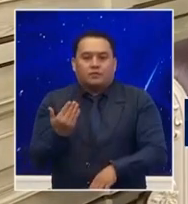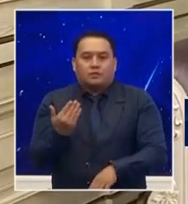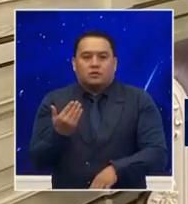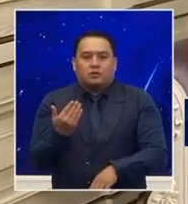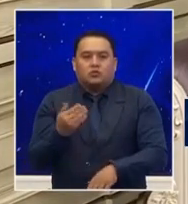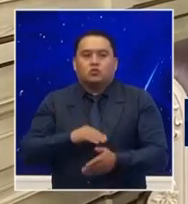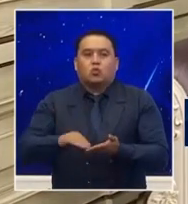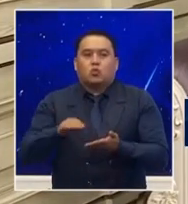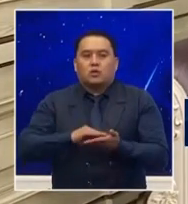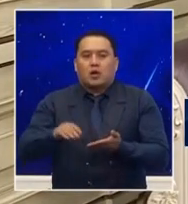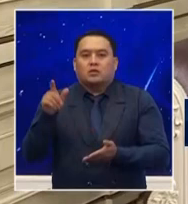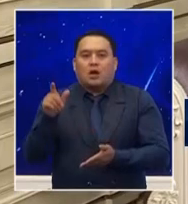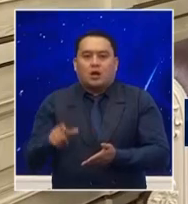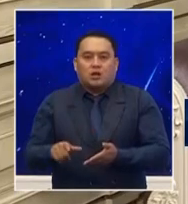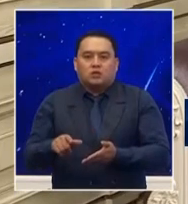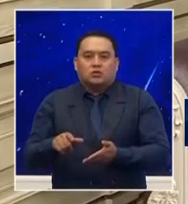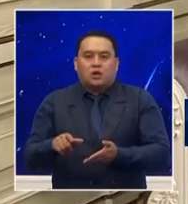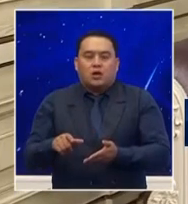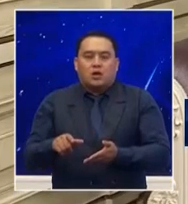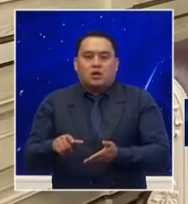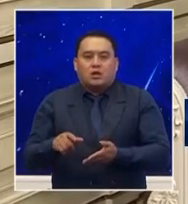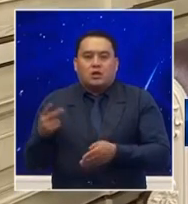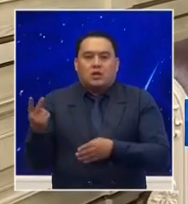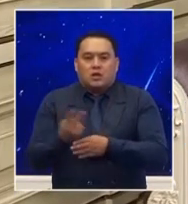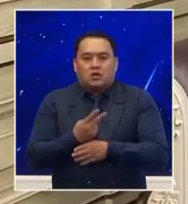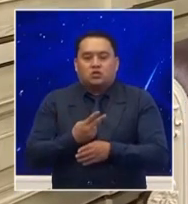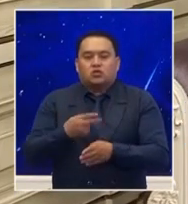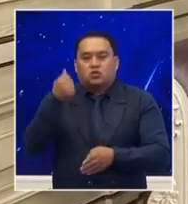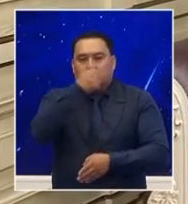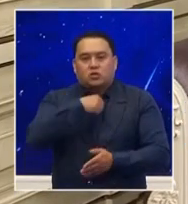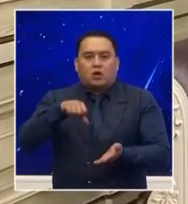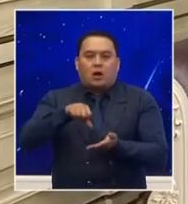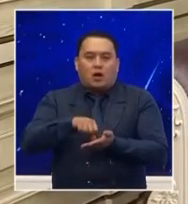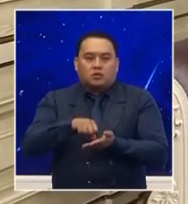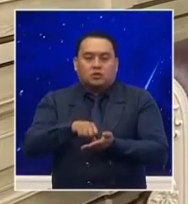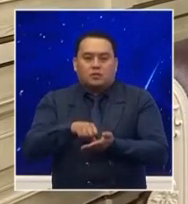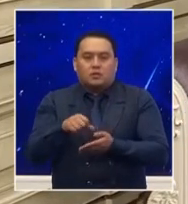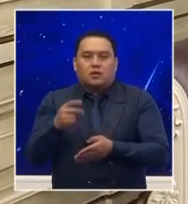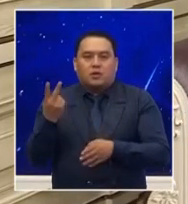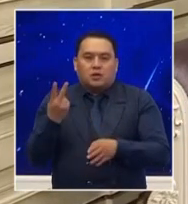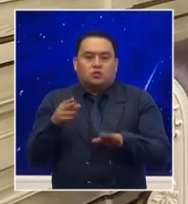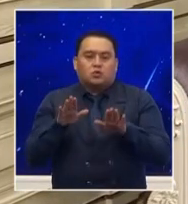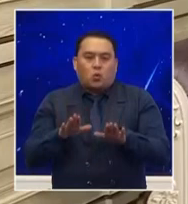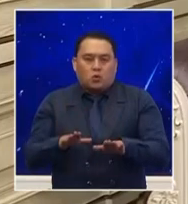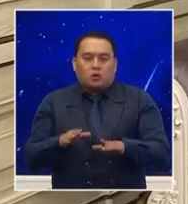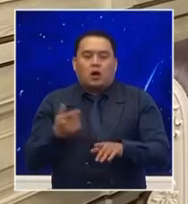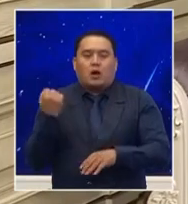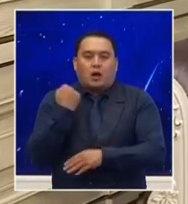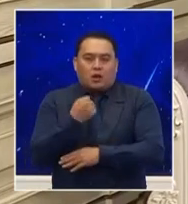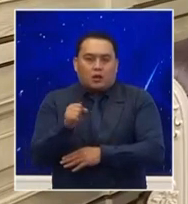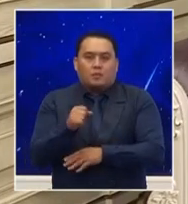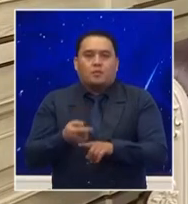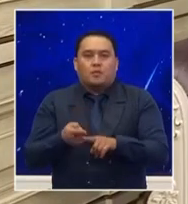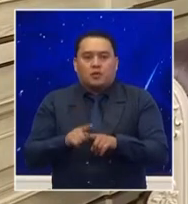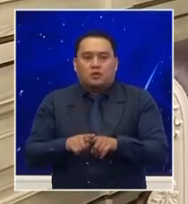Баталовтың журналистер арасындағы жүлдесіне екінші жыл қатысып отырмын. Бұған дейін екінші орынды иеленген болатын.